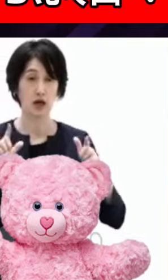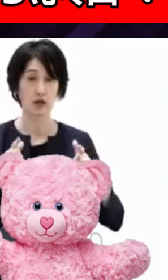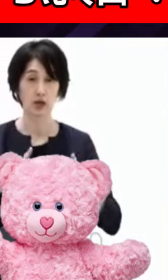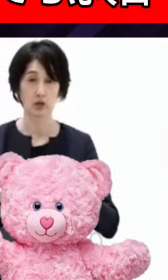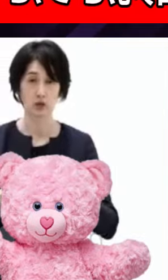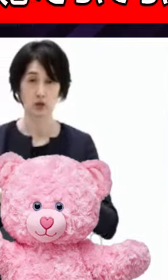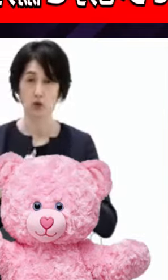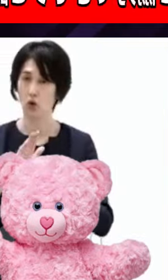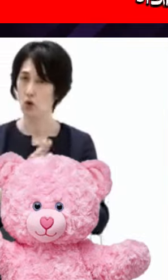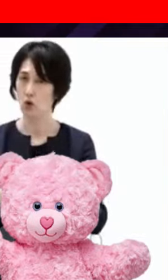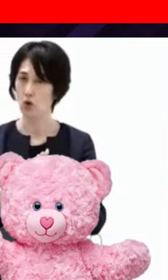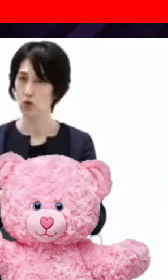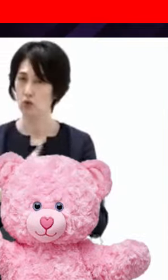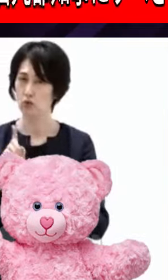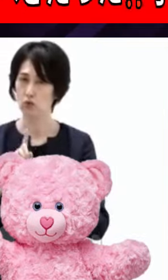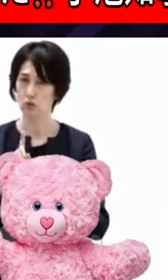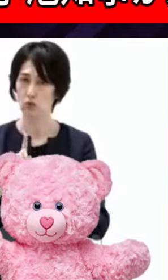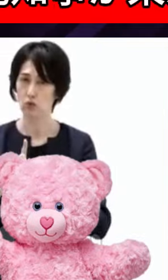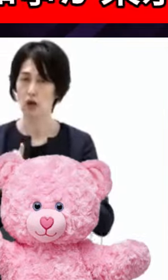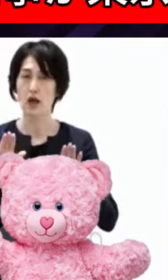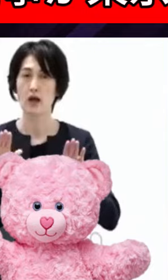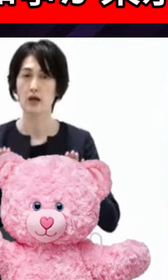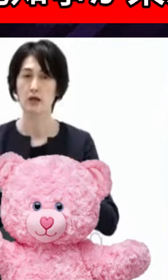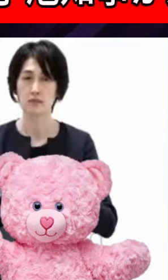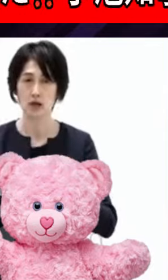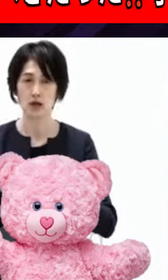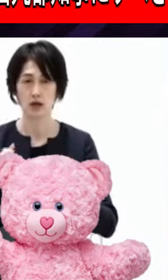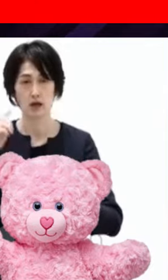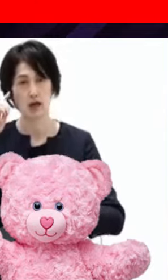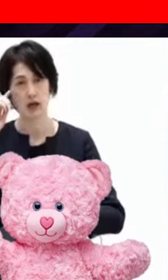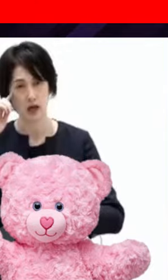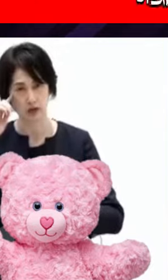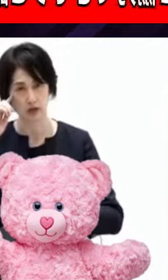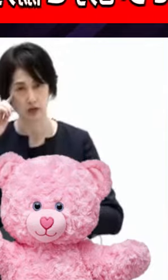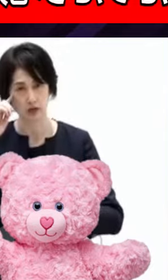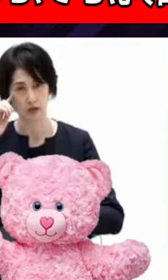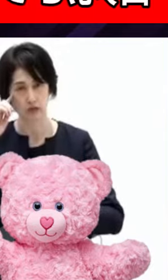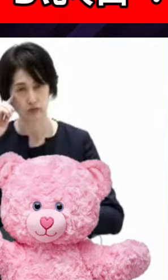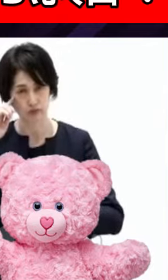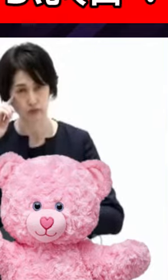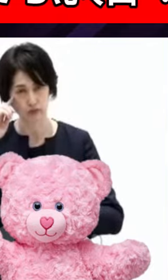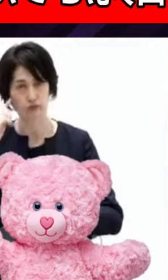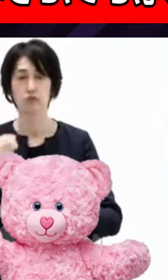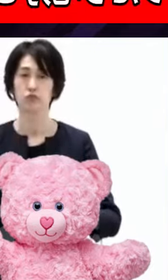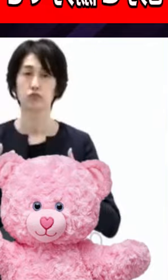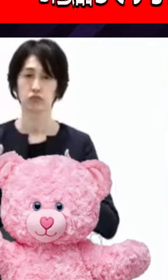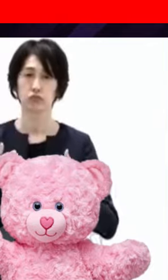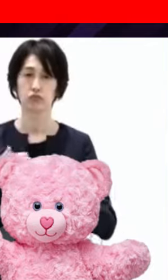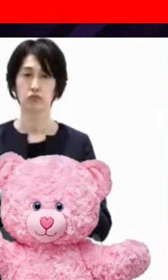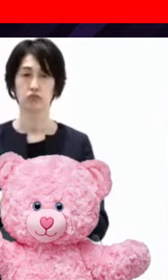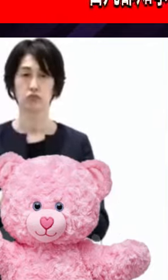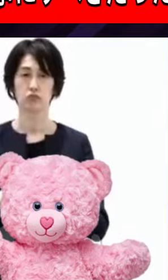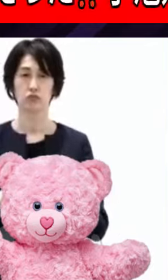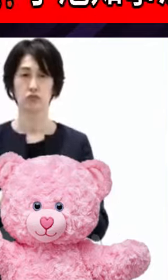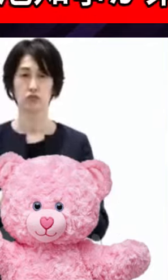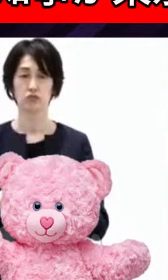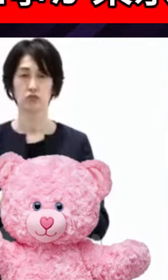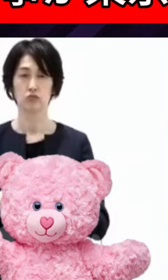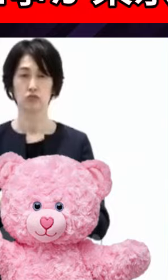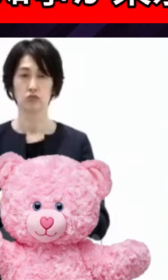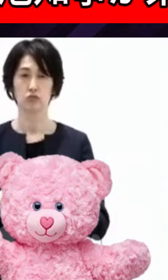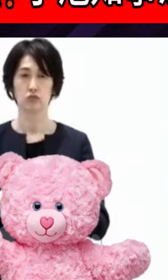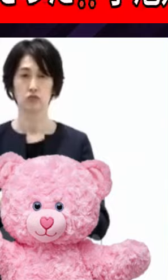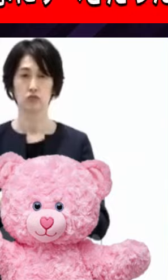かというのは今ターニングポイントを迎えていると思うんですけれども、ですからむしろこのインセン